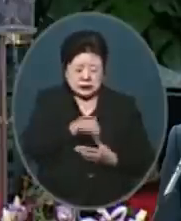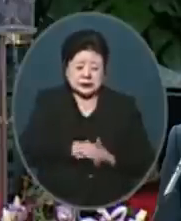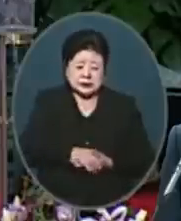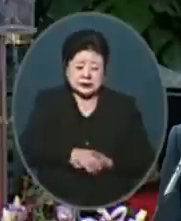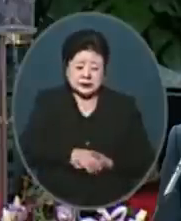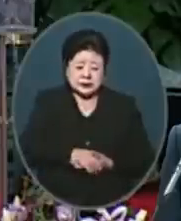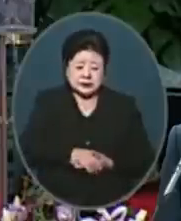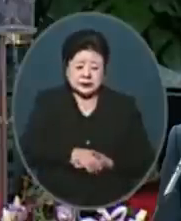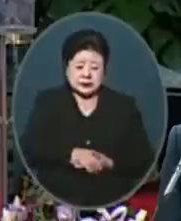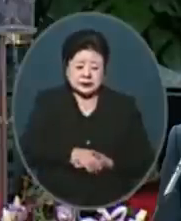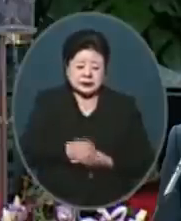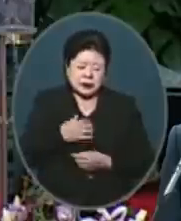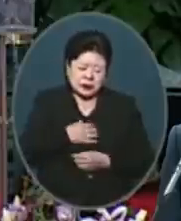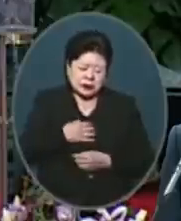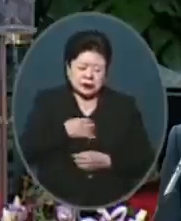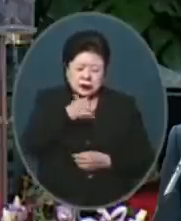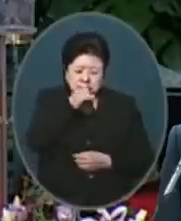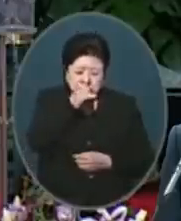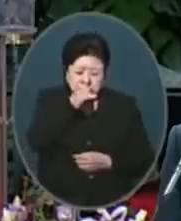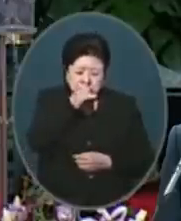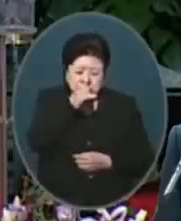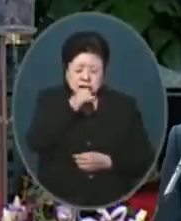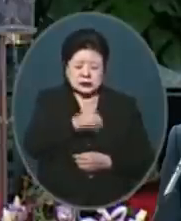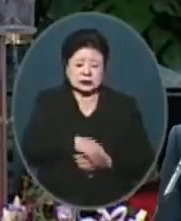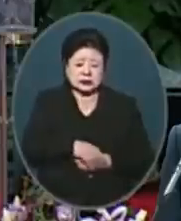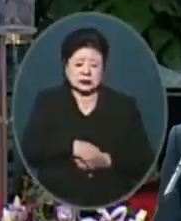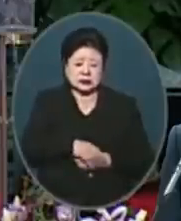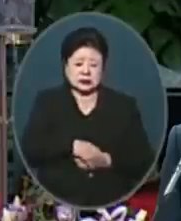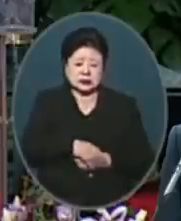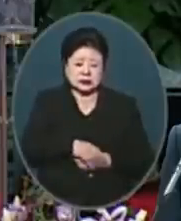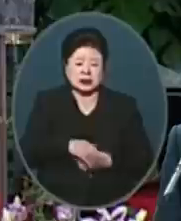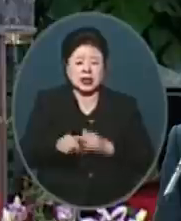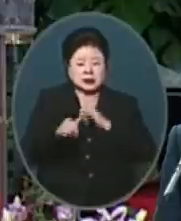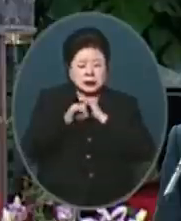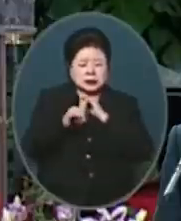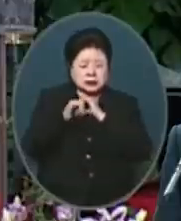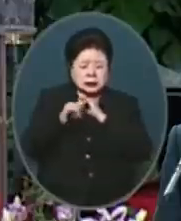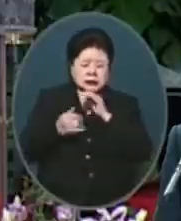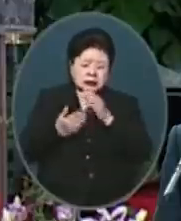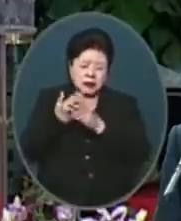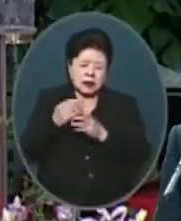산정하는 사람들이 급증하고 심지어 자살하는 사람도